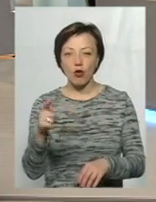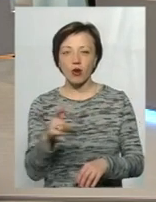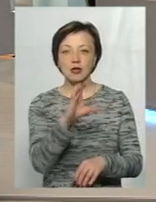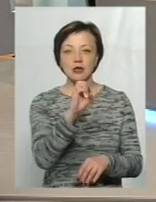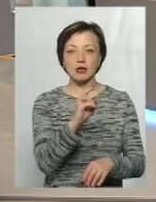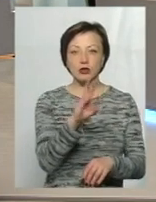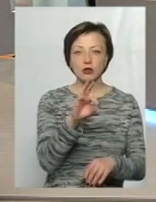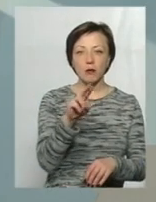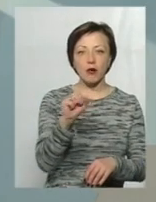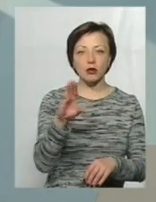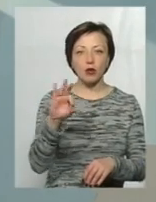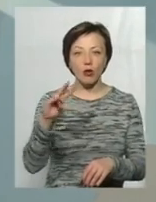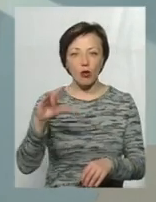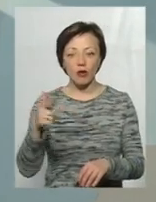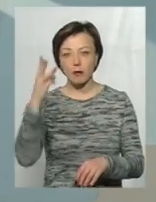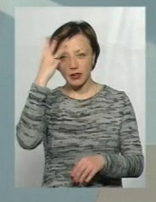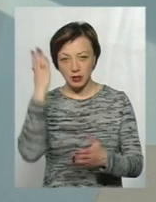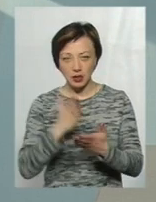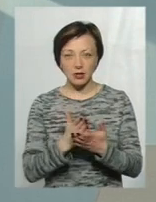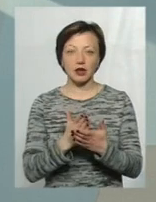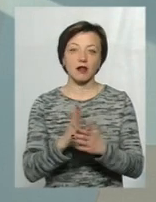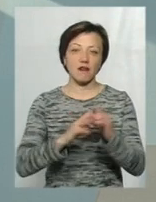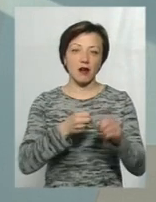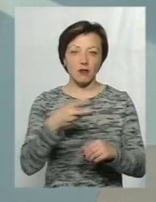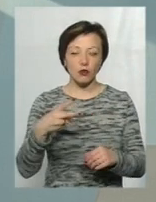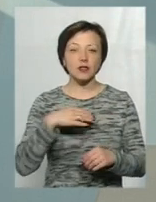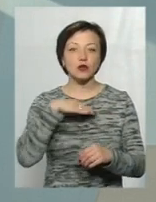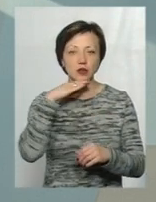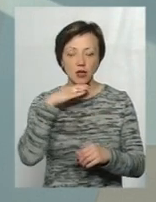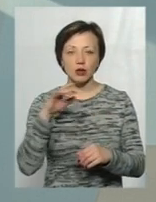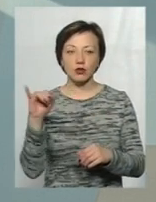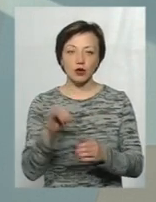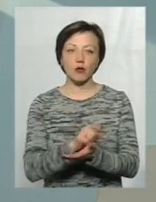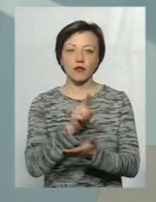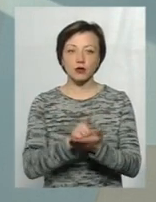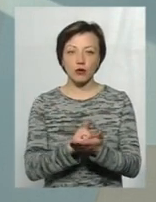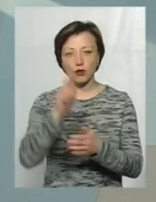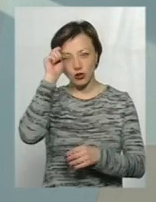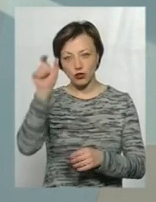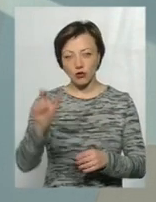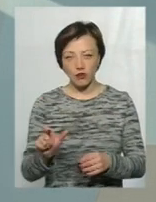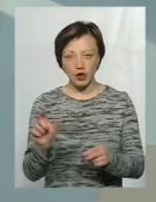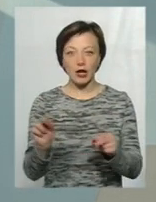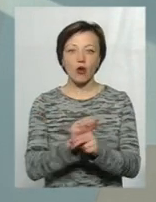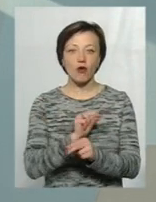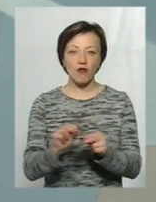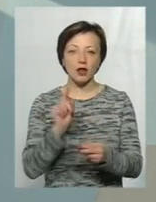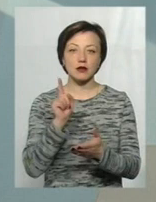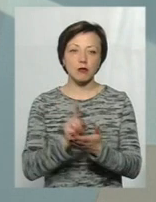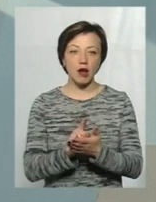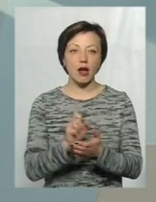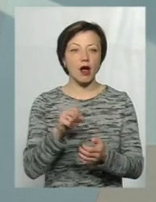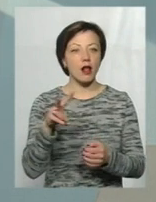сексопатологів, яких в нас в Хмельницькому є, я вважаю, кваліфікованих достатньо. І обов'язково чоловік має також лікуватись. Проте,